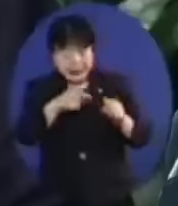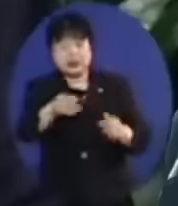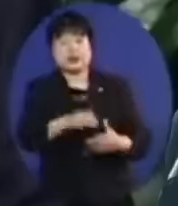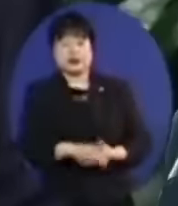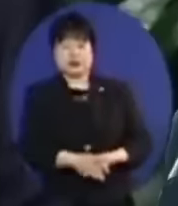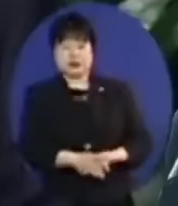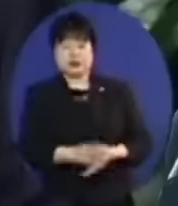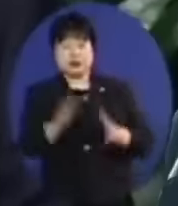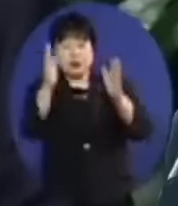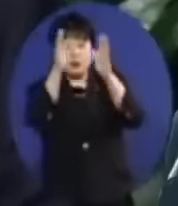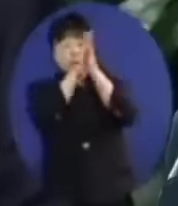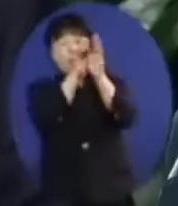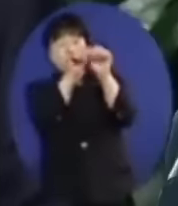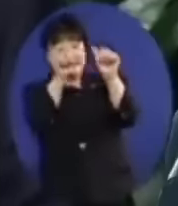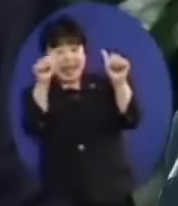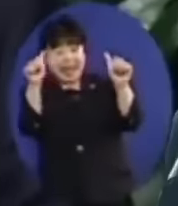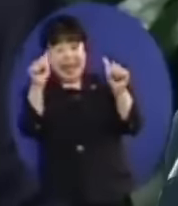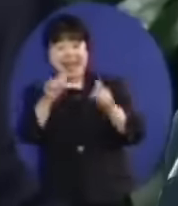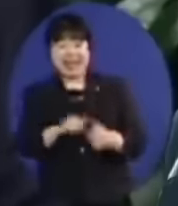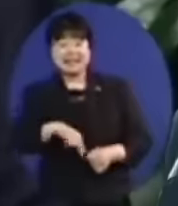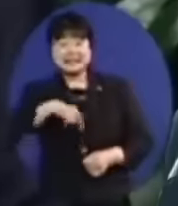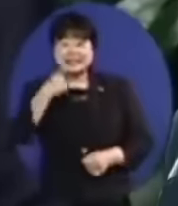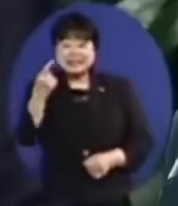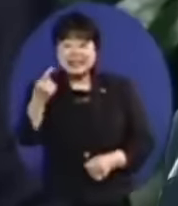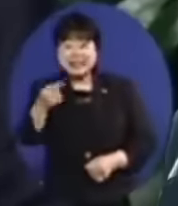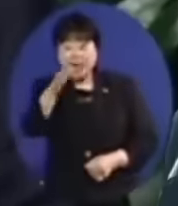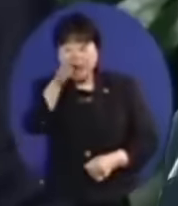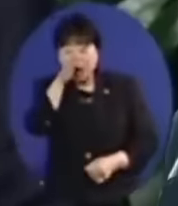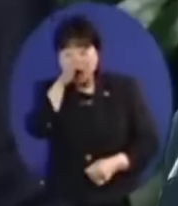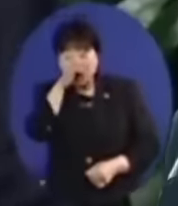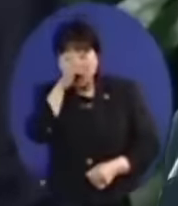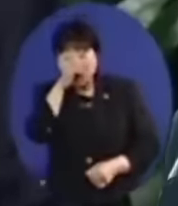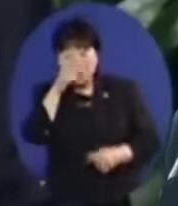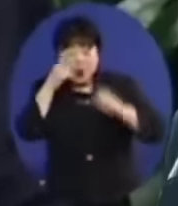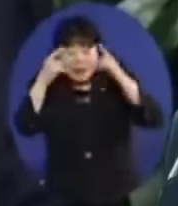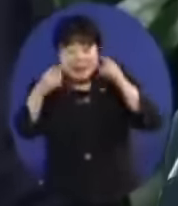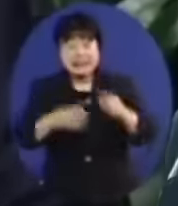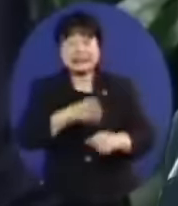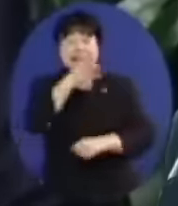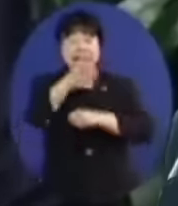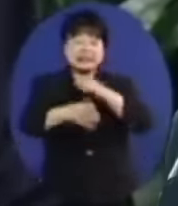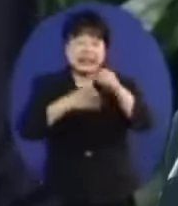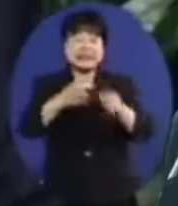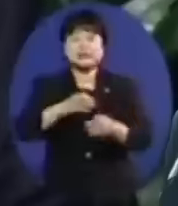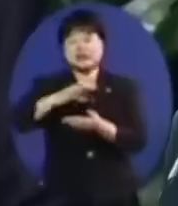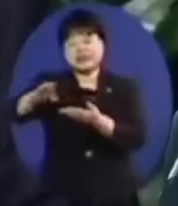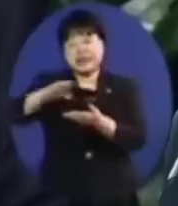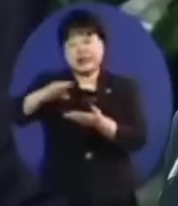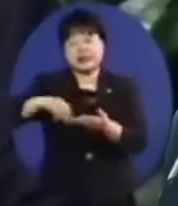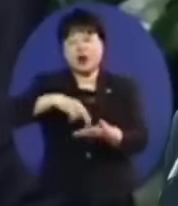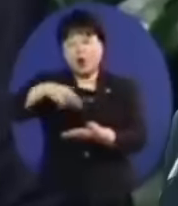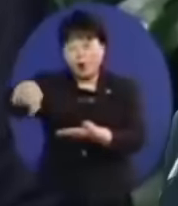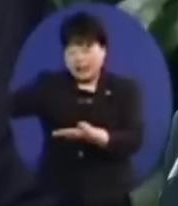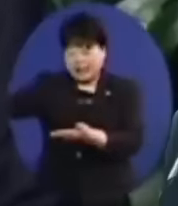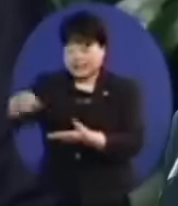그래서 모세가 자기가 바보 천신을 깨닫는데 40년 걸렸어요. 광야에서